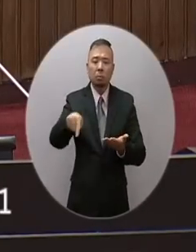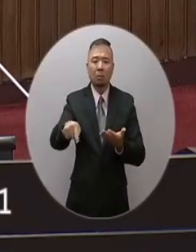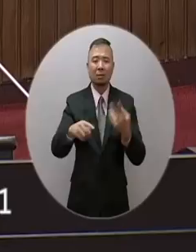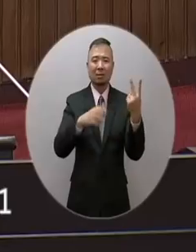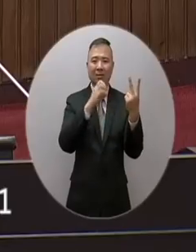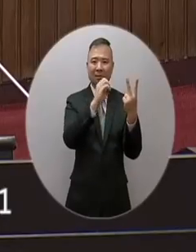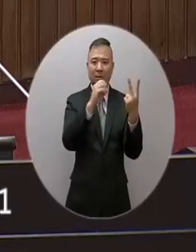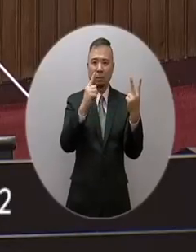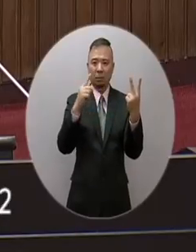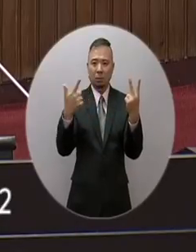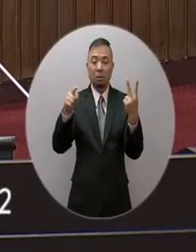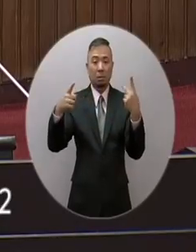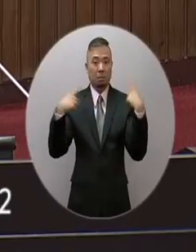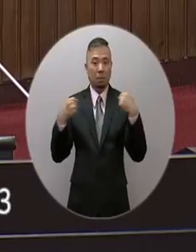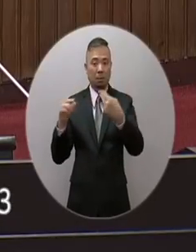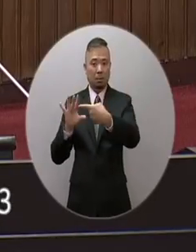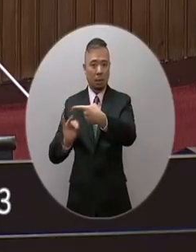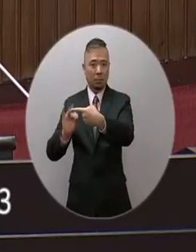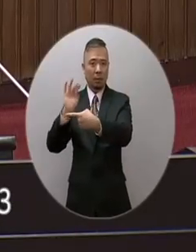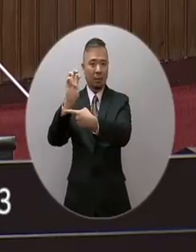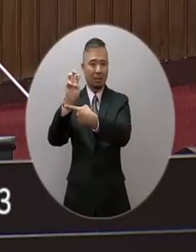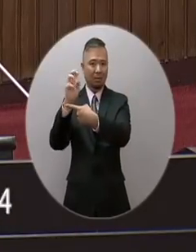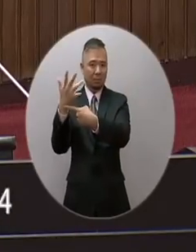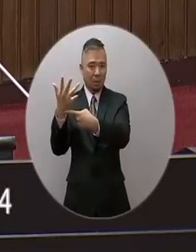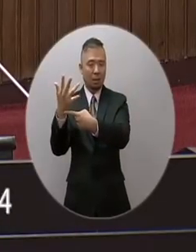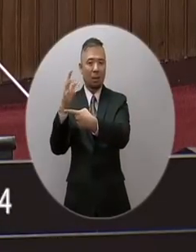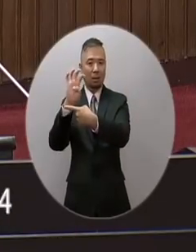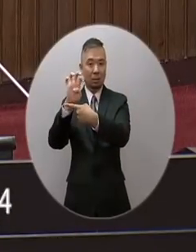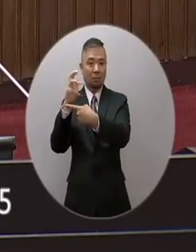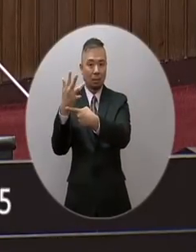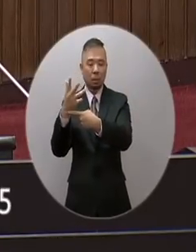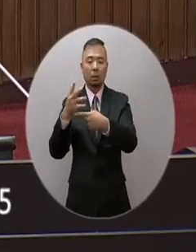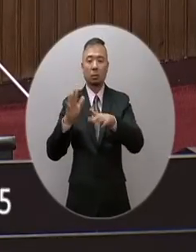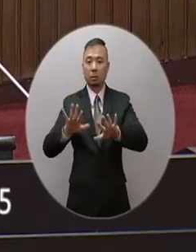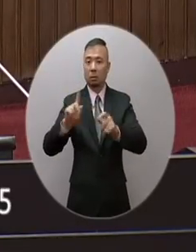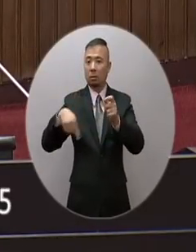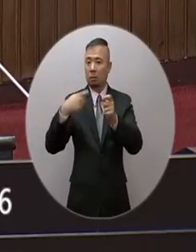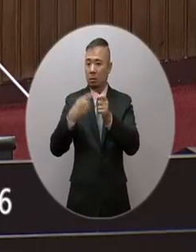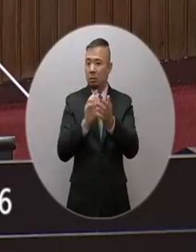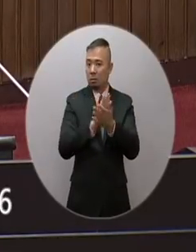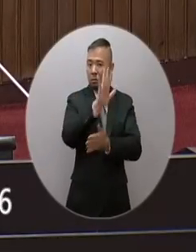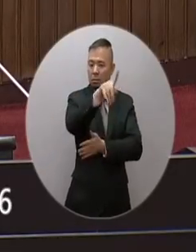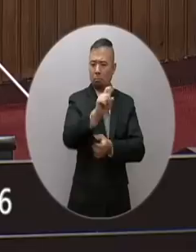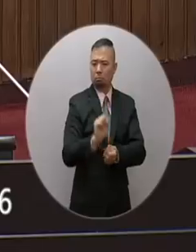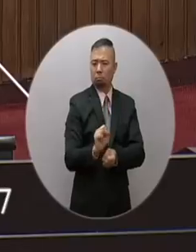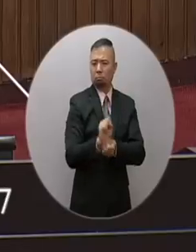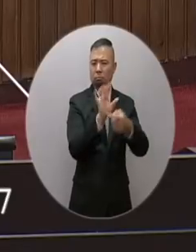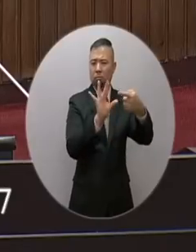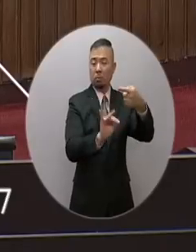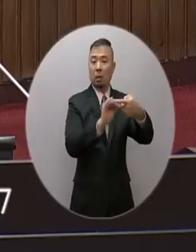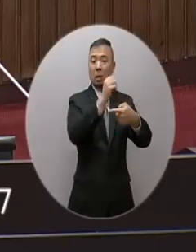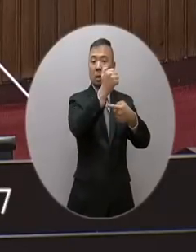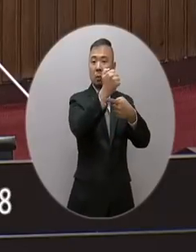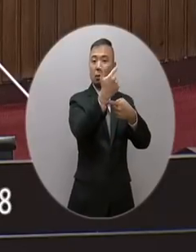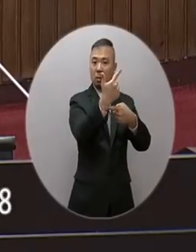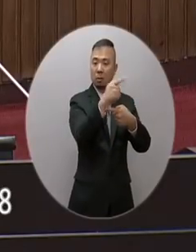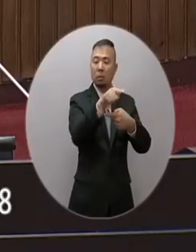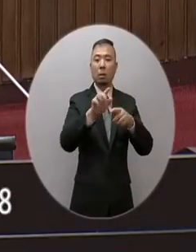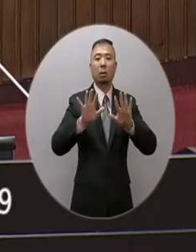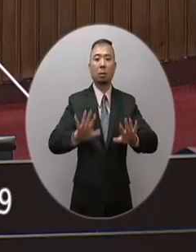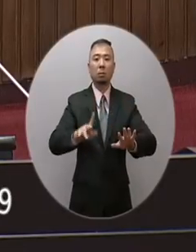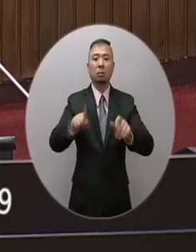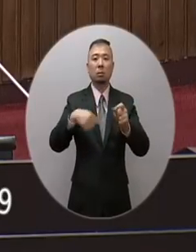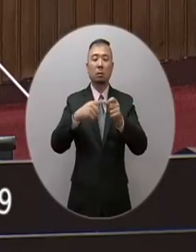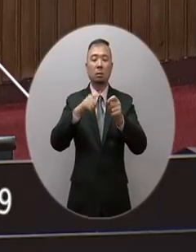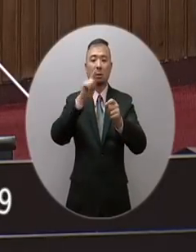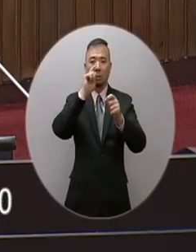的48%，一年后增长为56%。今年元月底，台湾民意基